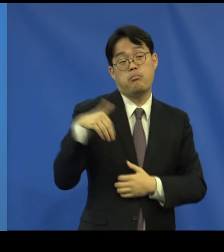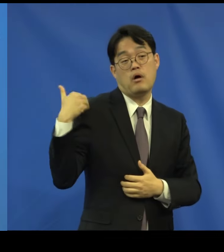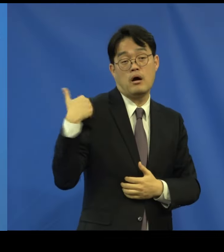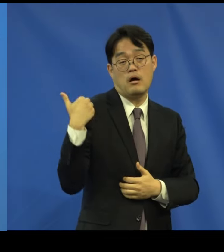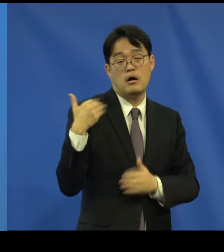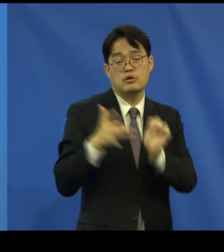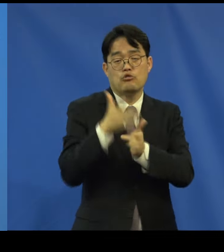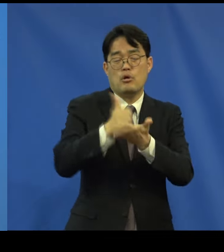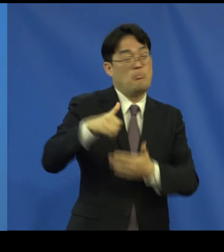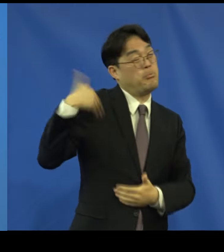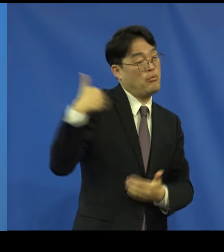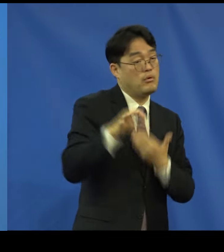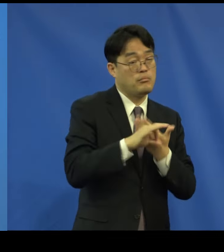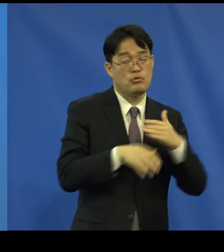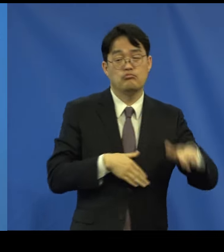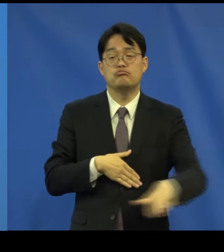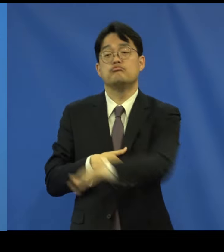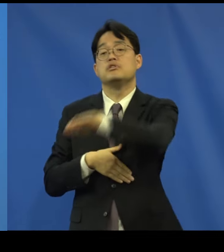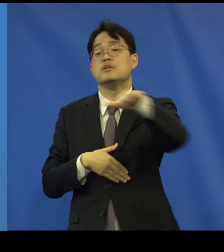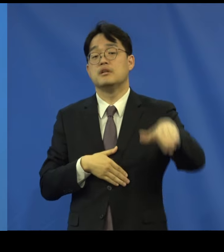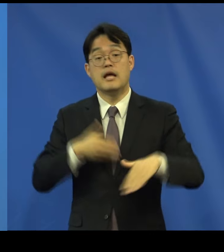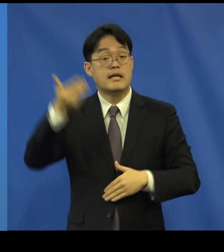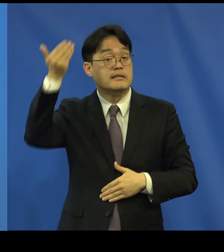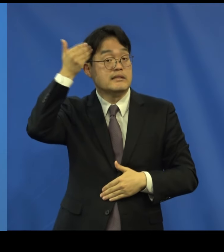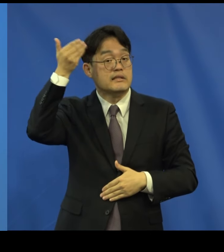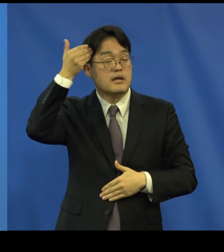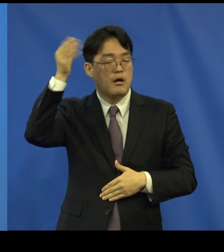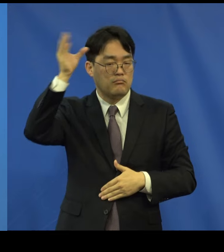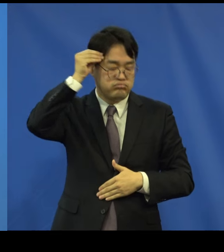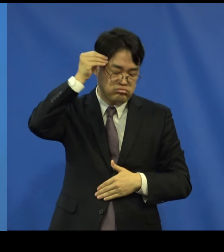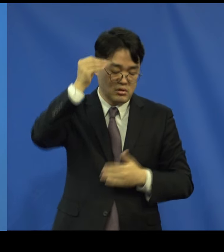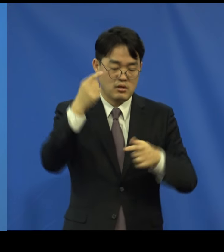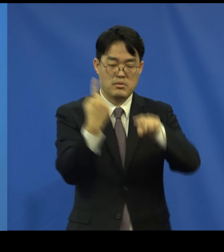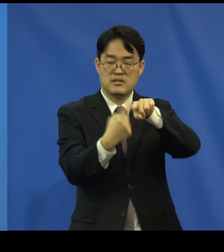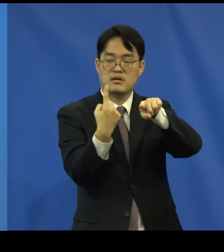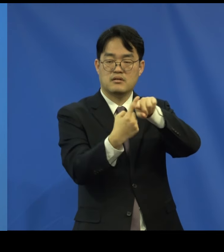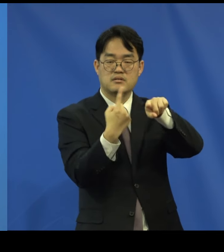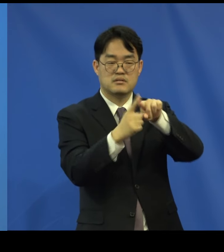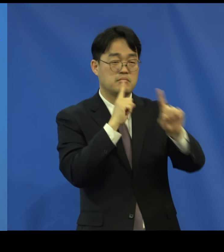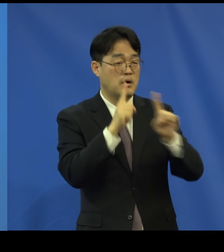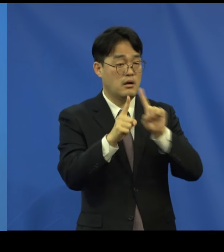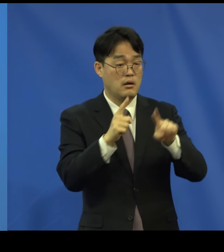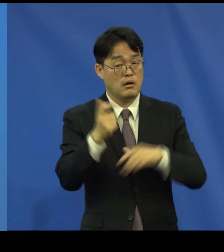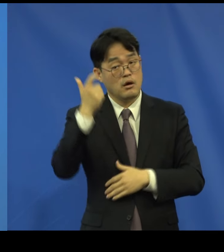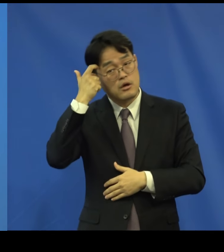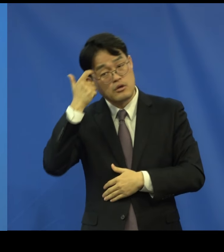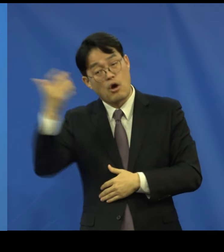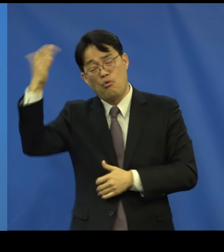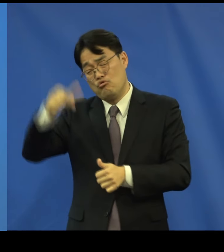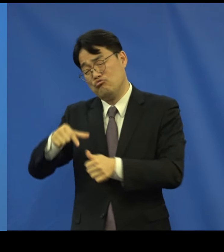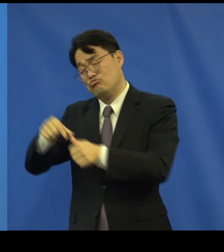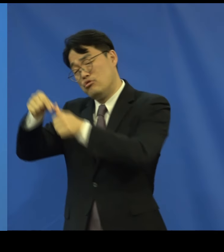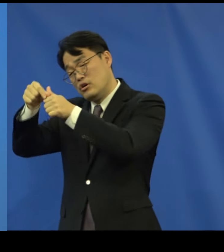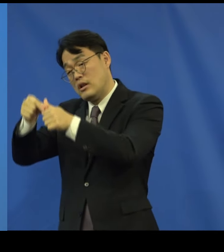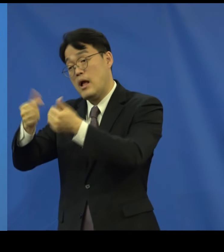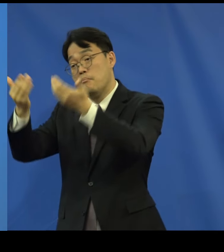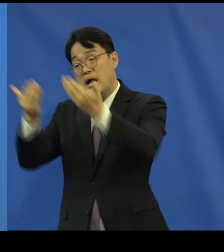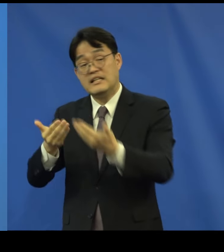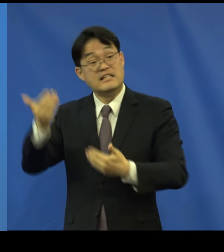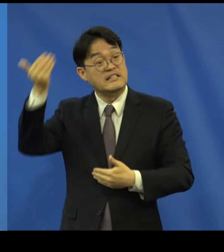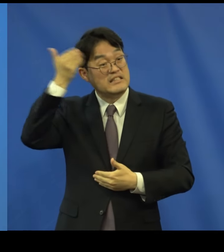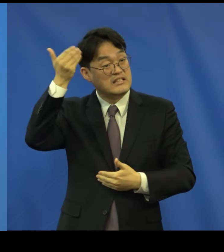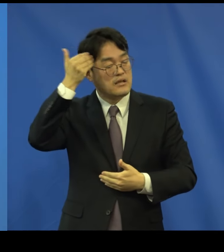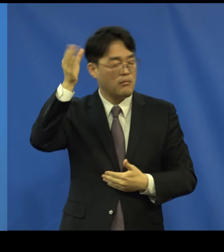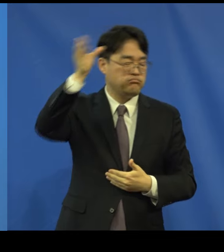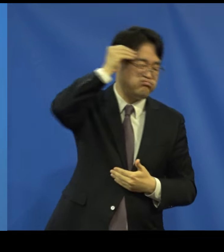예수는 생명이십니다. 생명은 그 길을 실제로 가능하게 만드는 힘, 이 생명이 없이는 존재할 수가